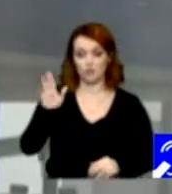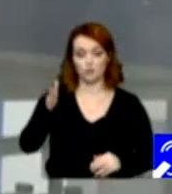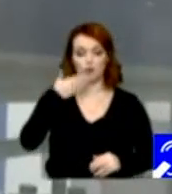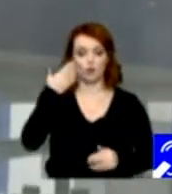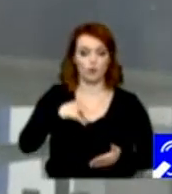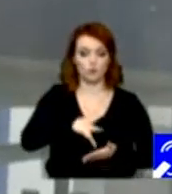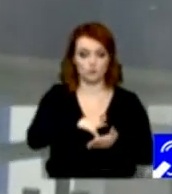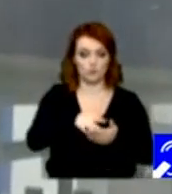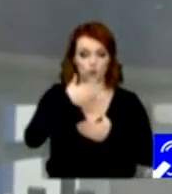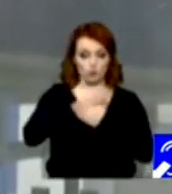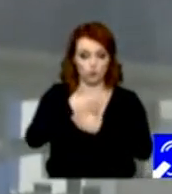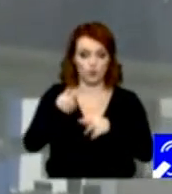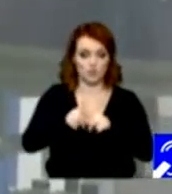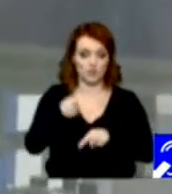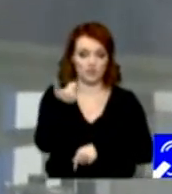în străinătate